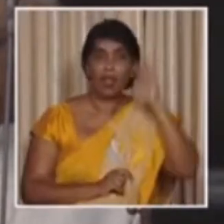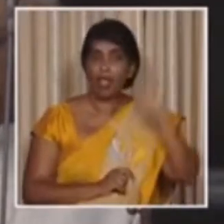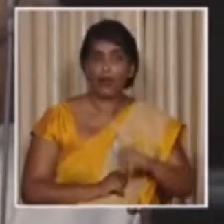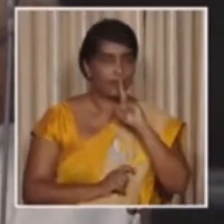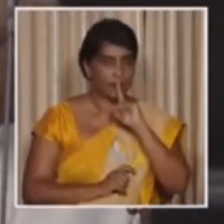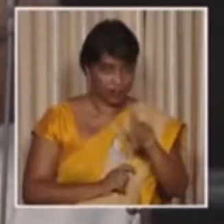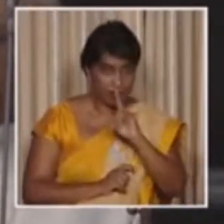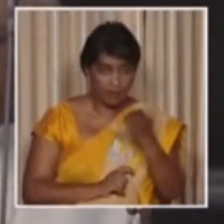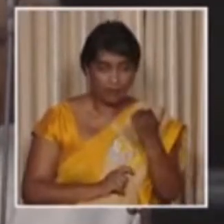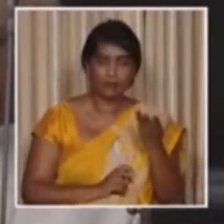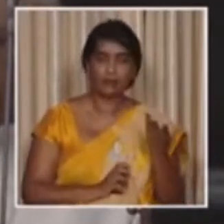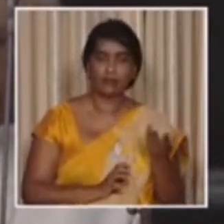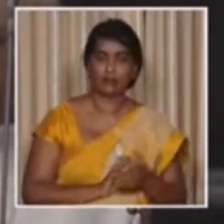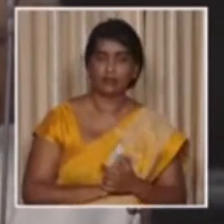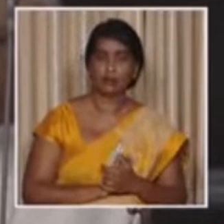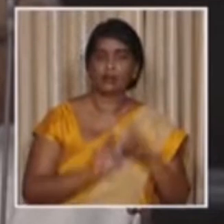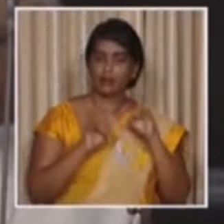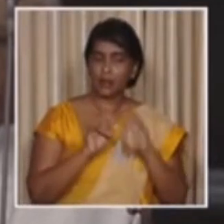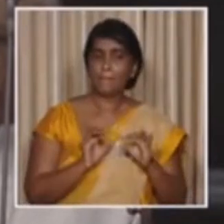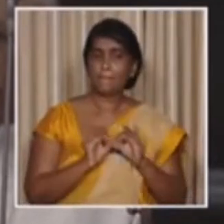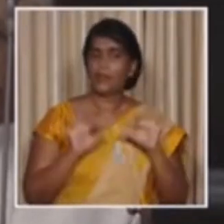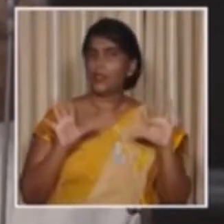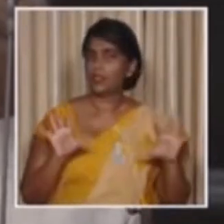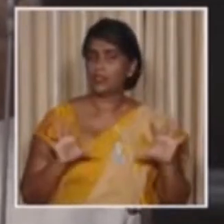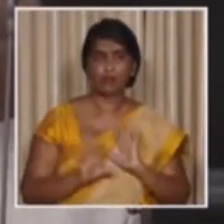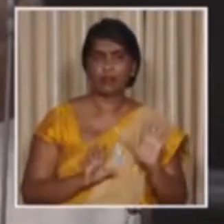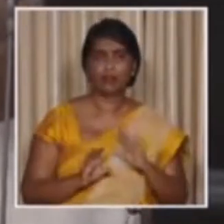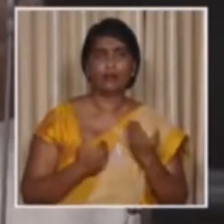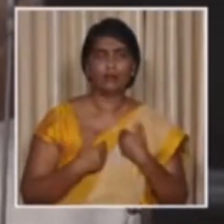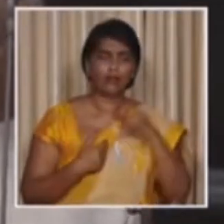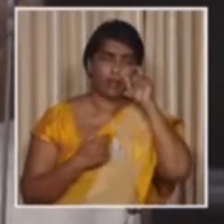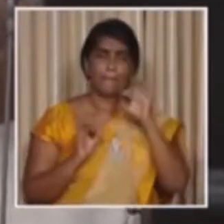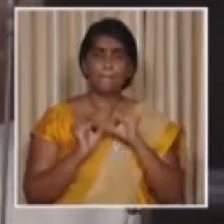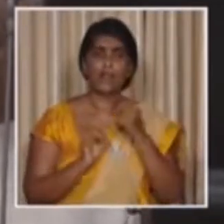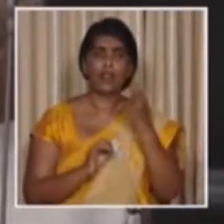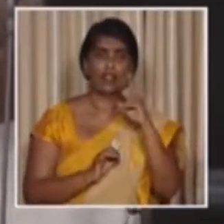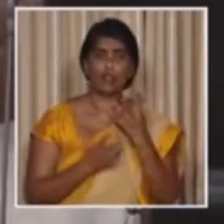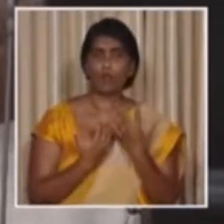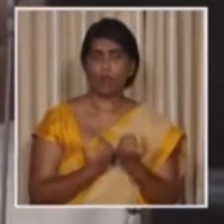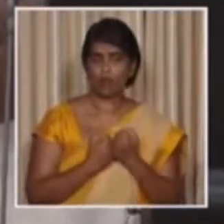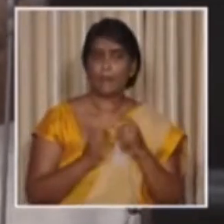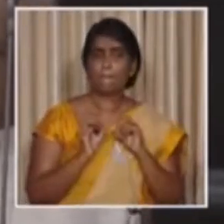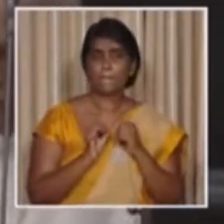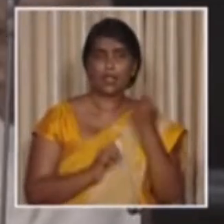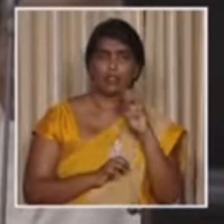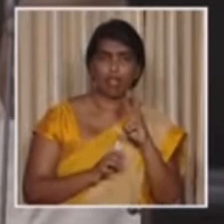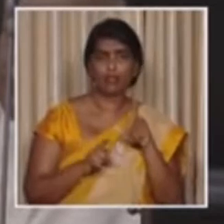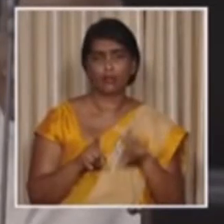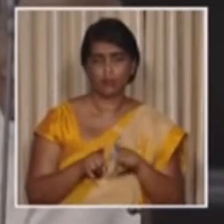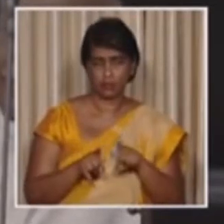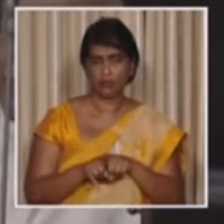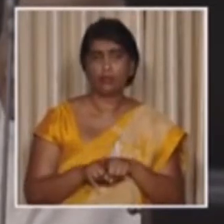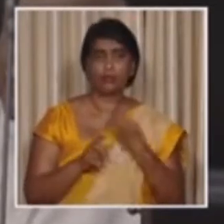කියලා කියනෝද? ඉතින් එහෙනම් බිලියන 10ක් නෙමෙයි. අපි වැල්ුවේ බිලියන 12ක් විතර වමනා 12 13ක් අතර